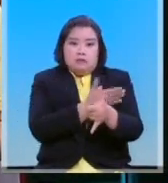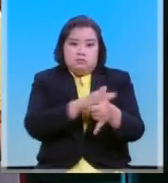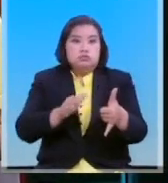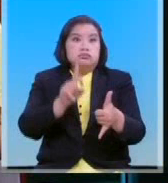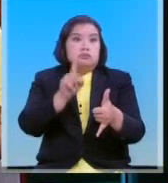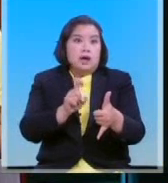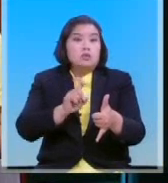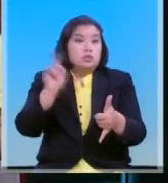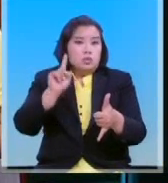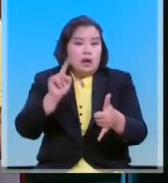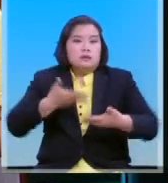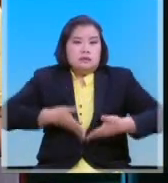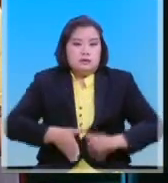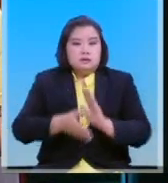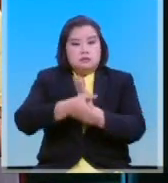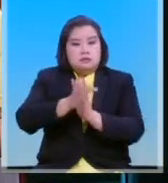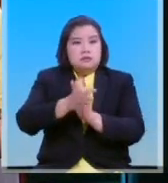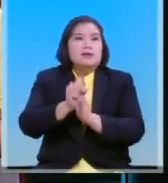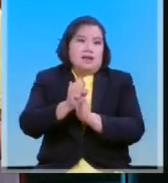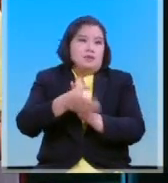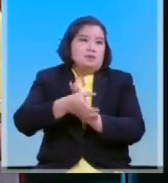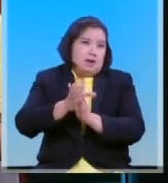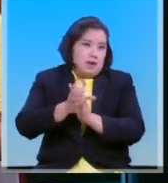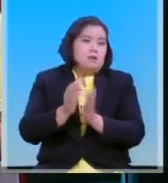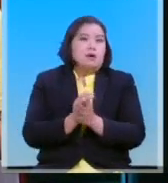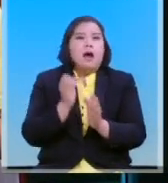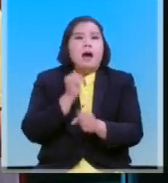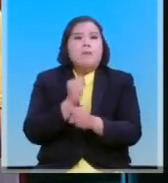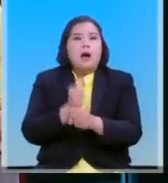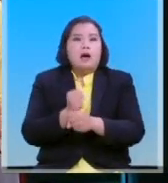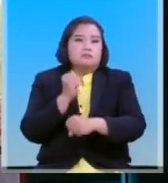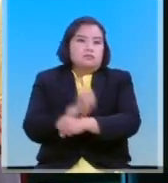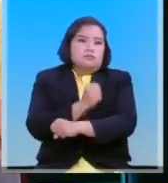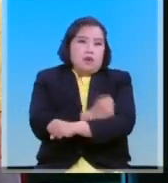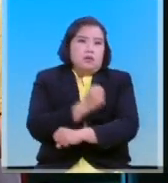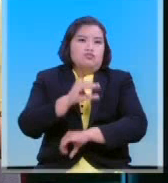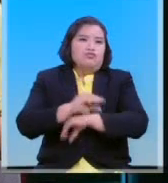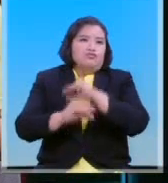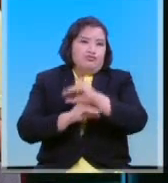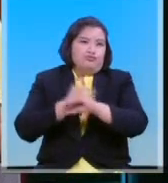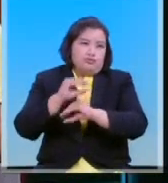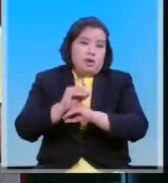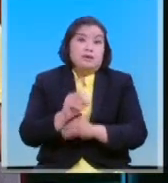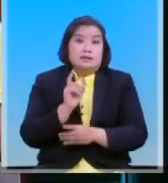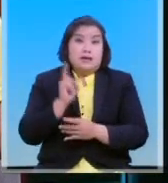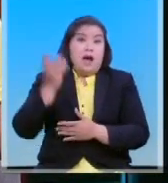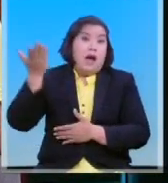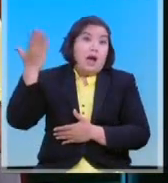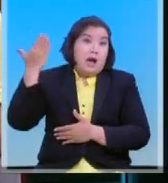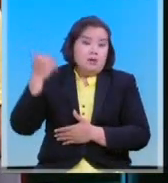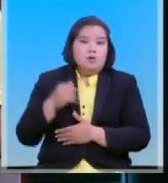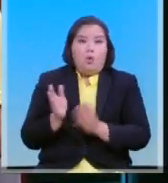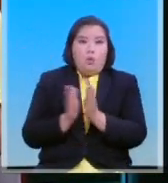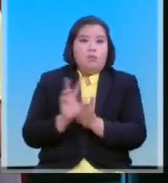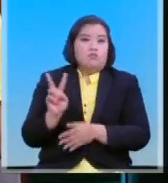เป็นชาวจังหวัดสระแก้วจริงๆนะคะแล้วก็เป็นคนงานก่อสร้างด้วยซึ่งก่อนหน้านั้นเนี่ยเขาเดินทางมากับสามีเขานะมาอ